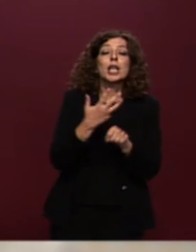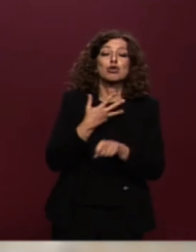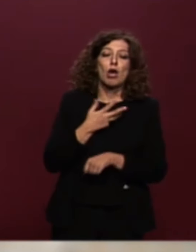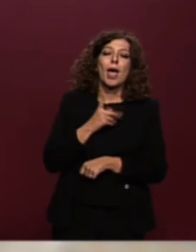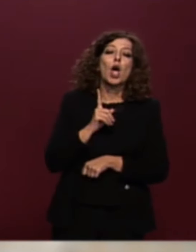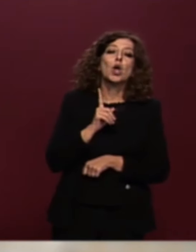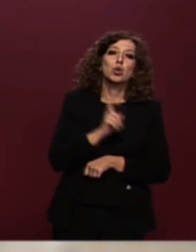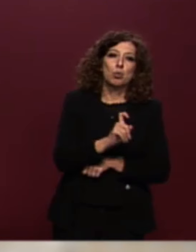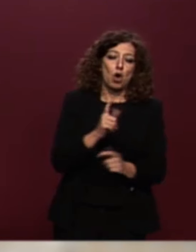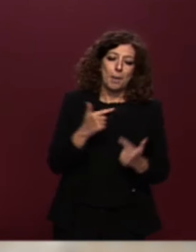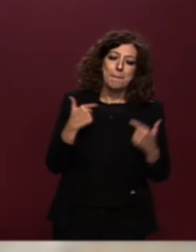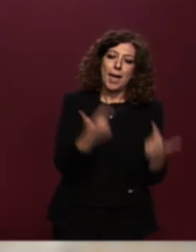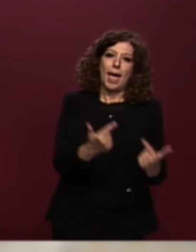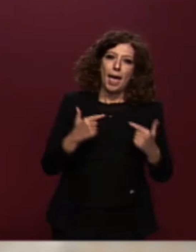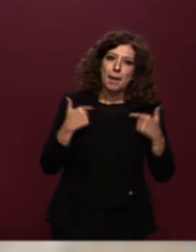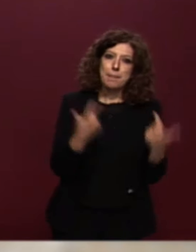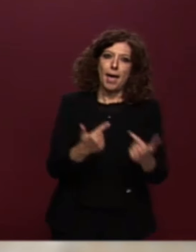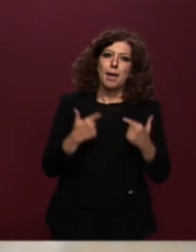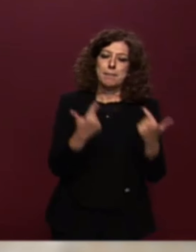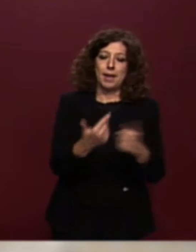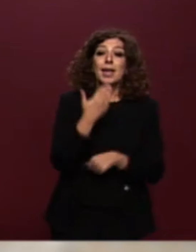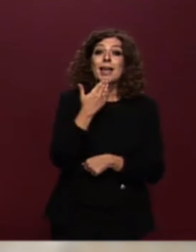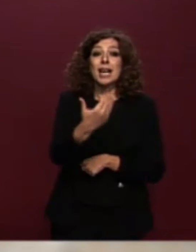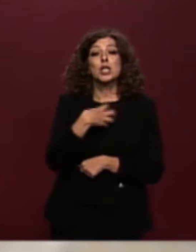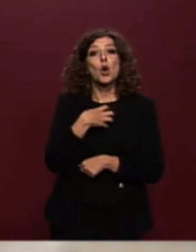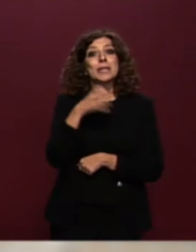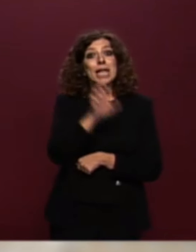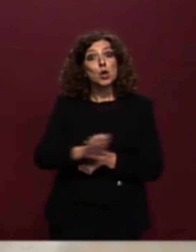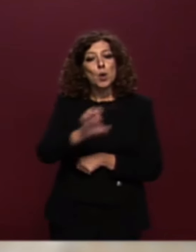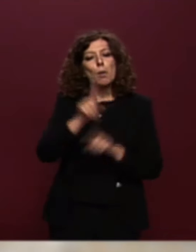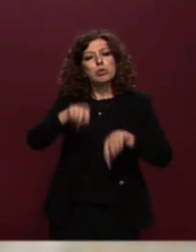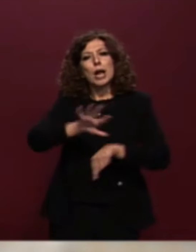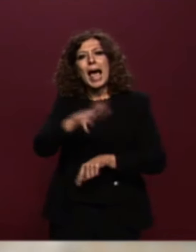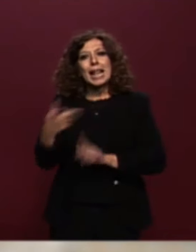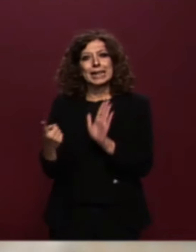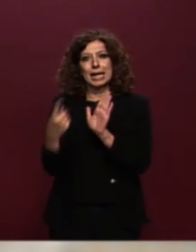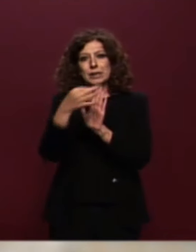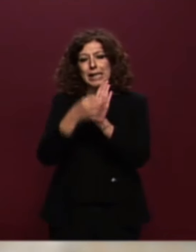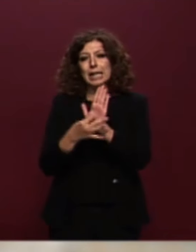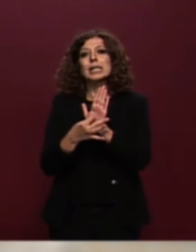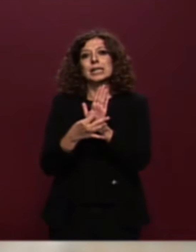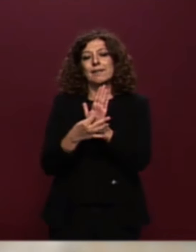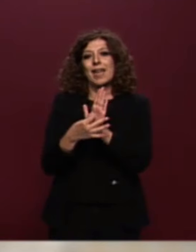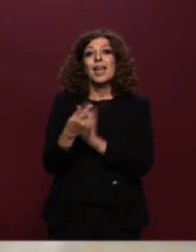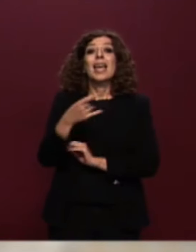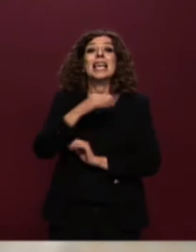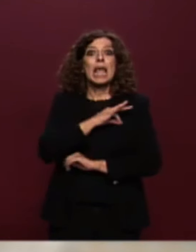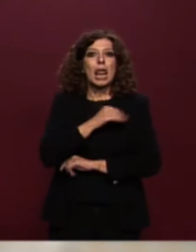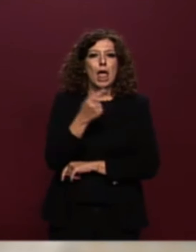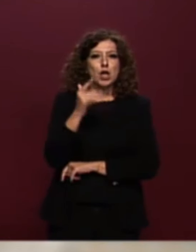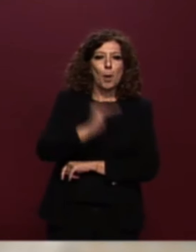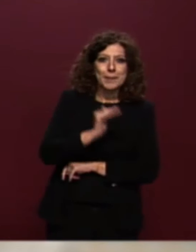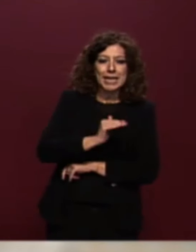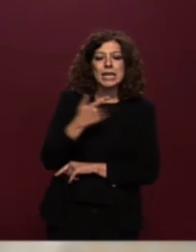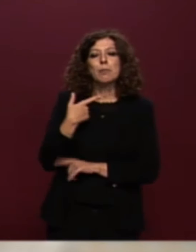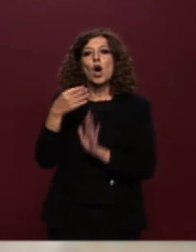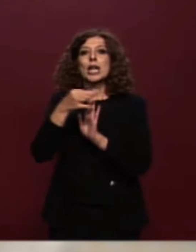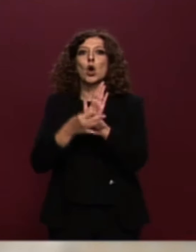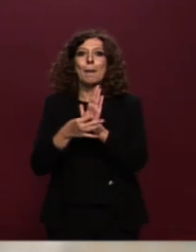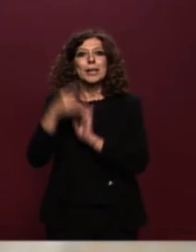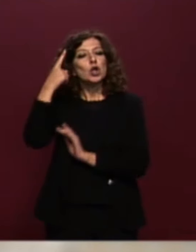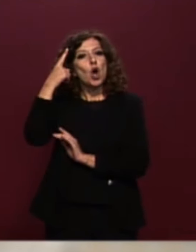mesotelioma. Ringrazio il Commissario europeo anche per le altre direttive messe in campo, dal salario minimo al regolamento sull'intelligenza